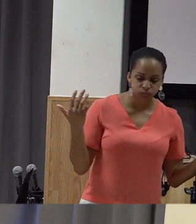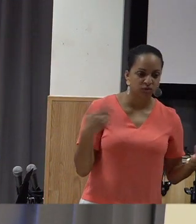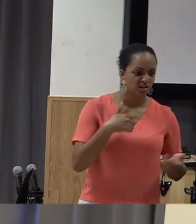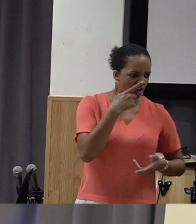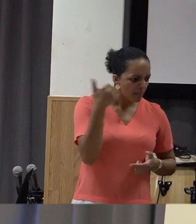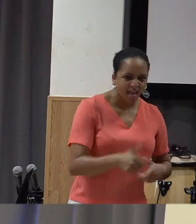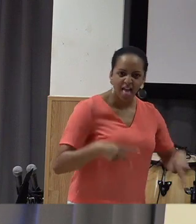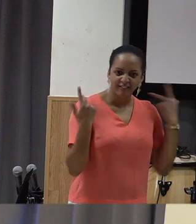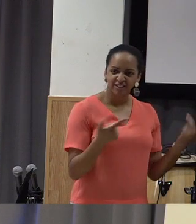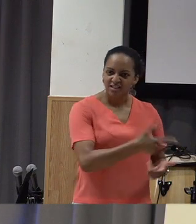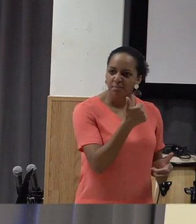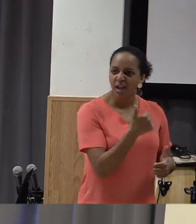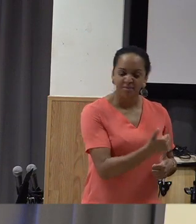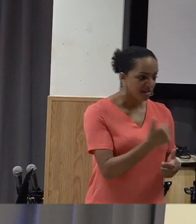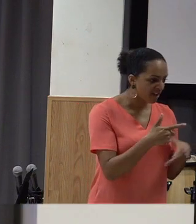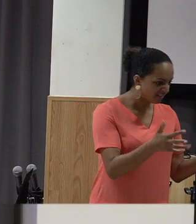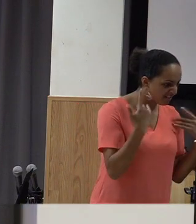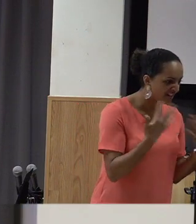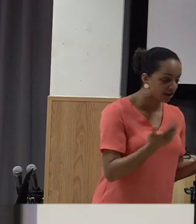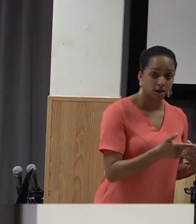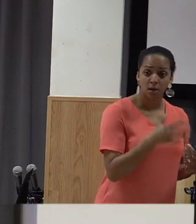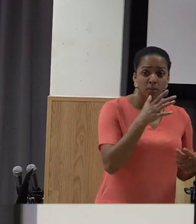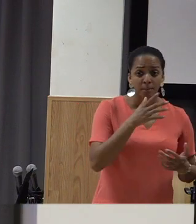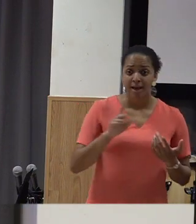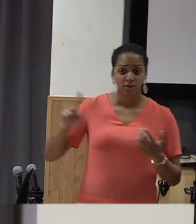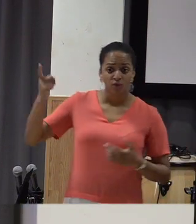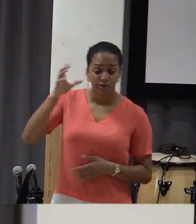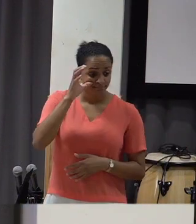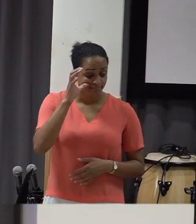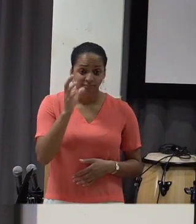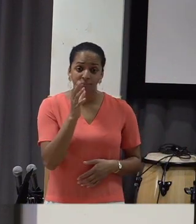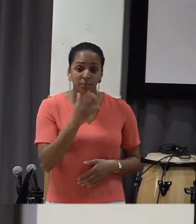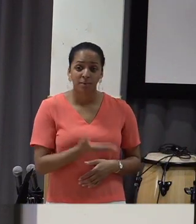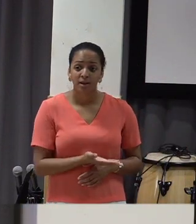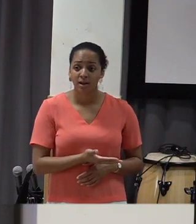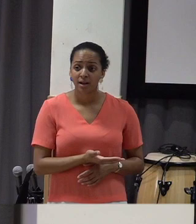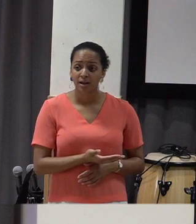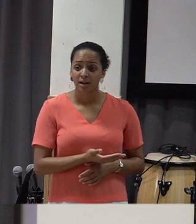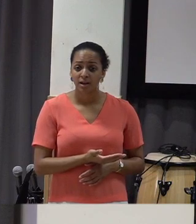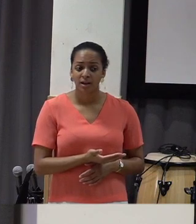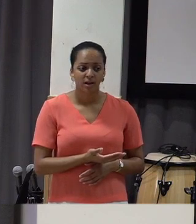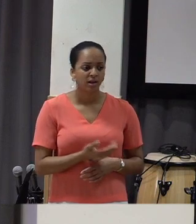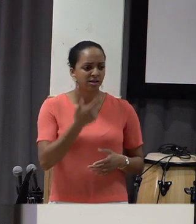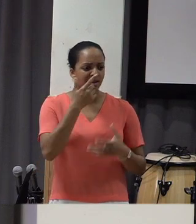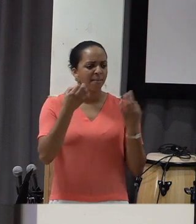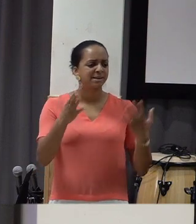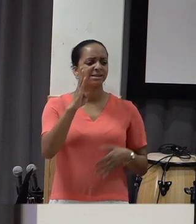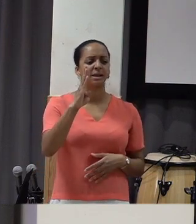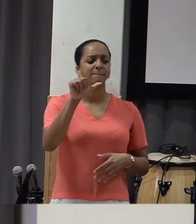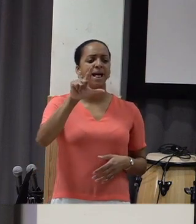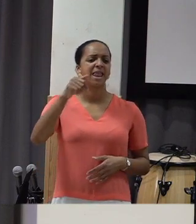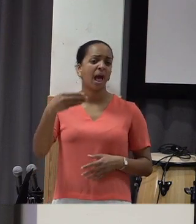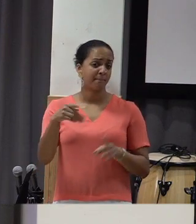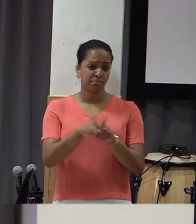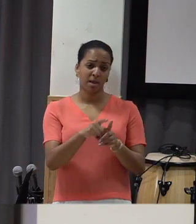plaisirs de la vie, cette personne-là ne peut pas être exaucée par Dieu. Ça fait penser un peu à Balaam. D'après le passage que nous avons